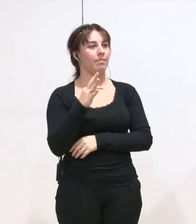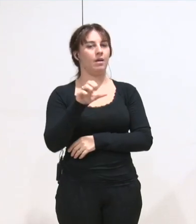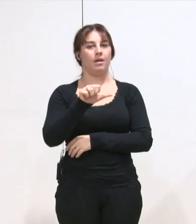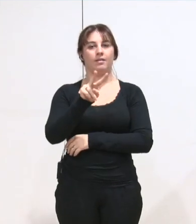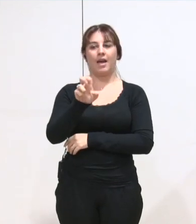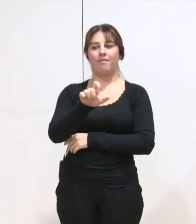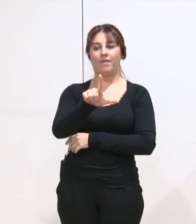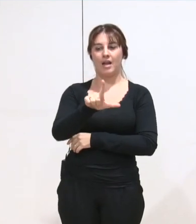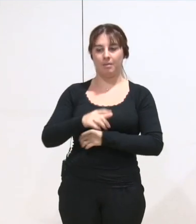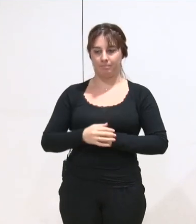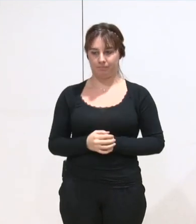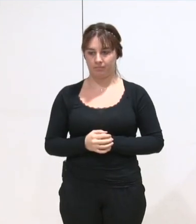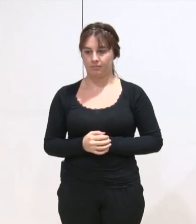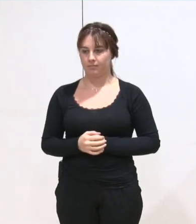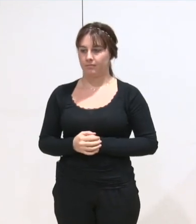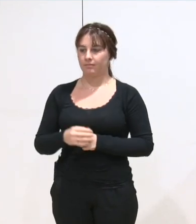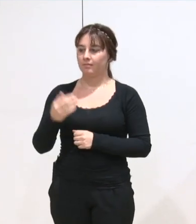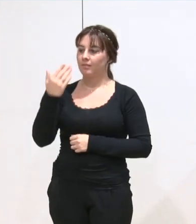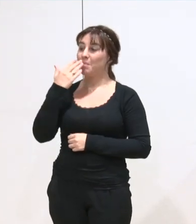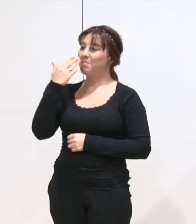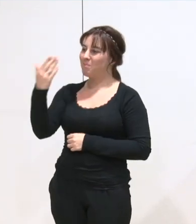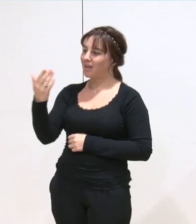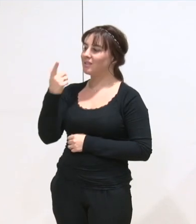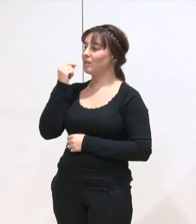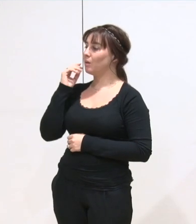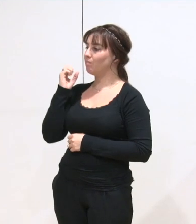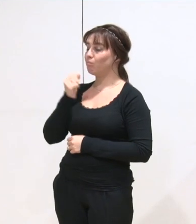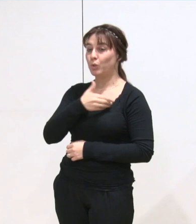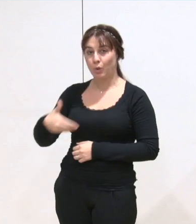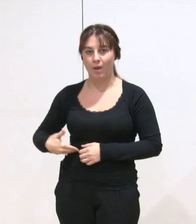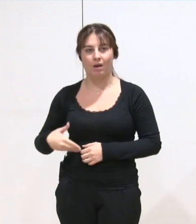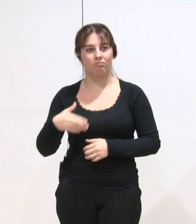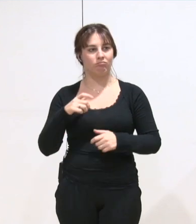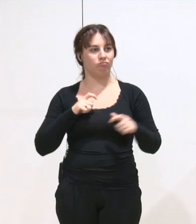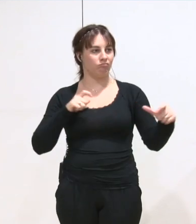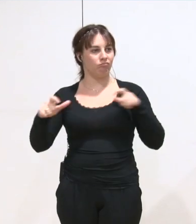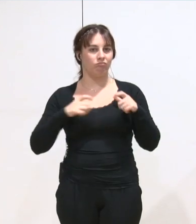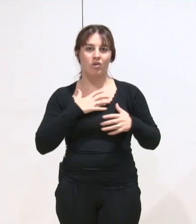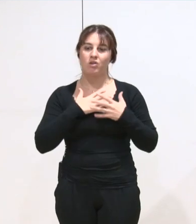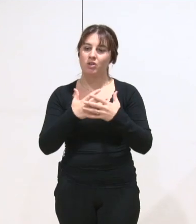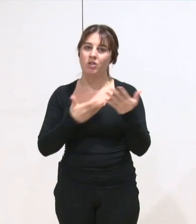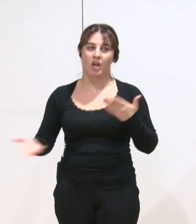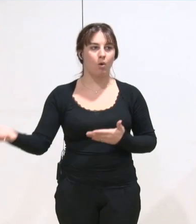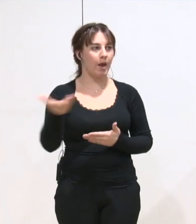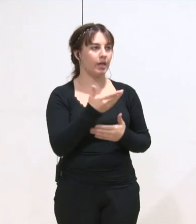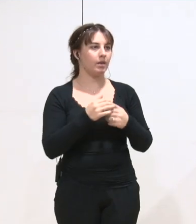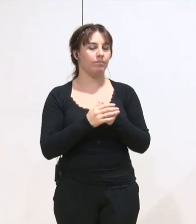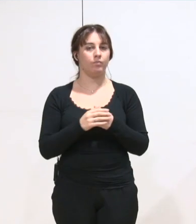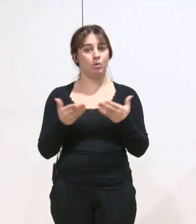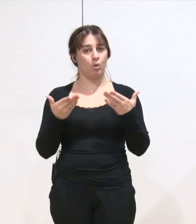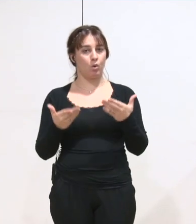Merci. Monsieur le maire, mes chers collègues, il s'agit aujourd'hui d'acter la mise en place